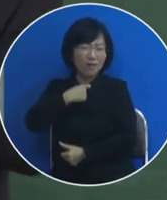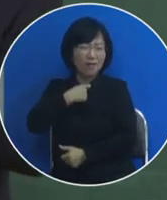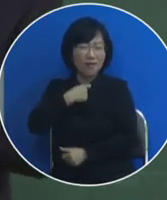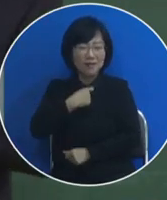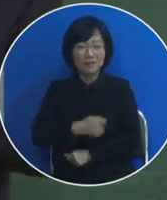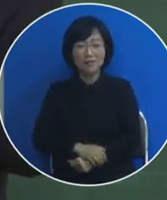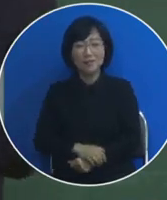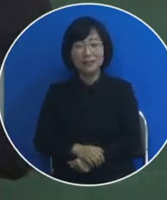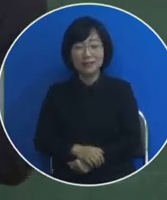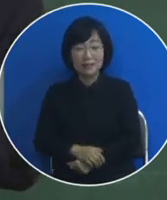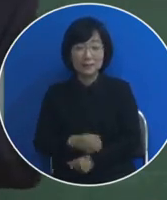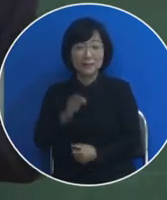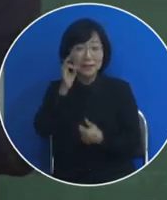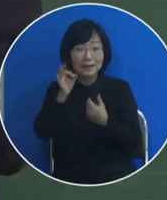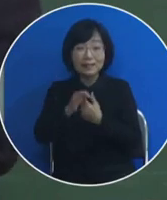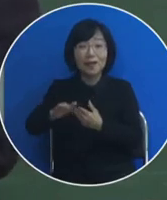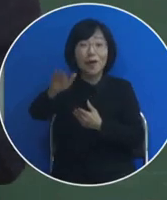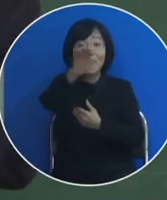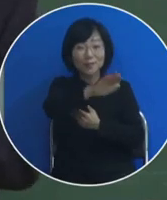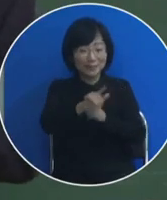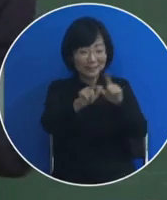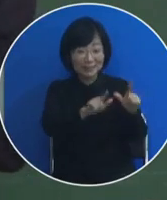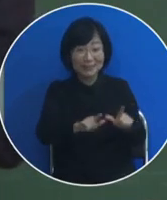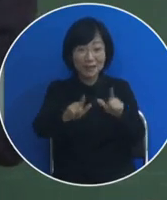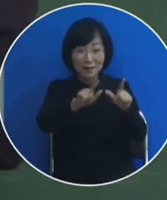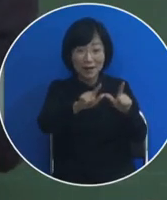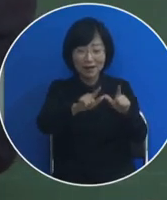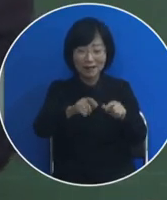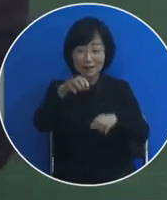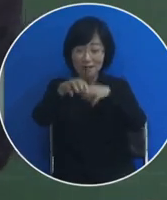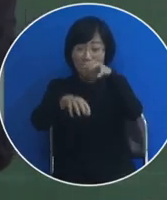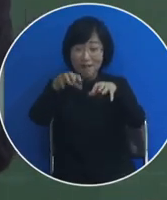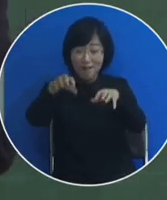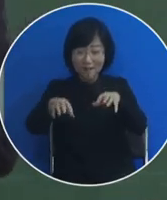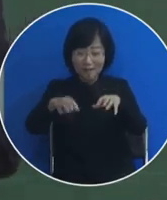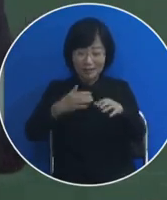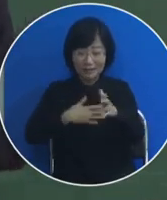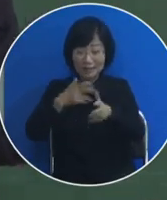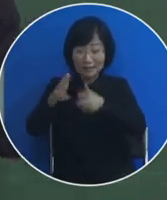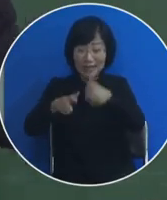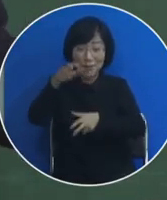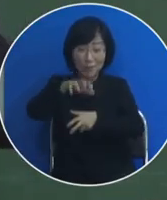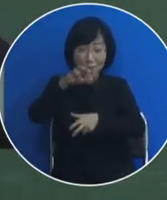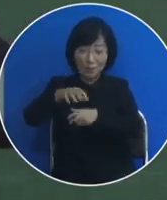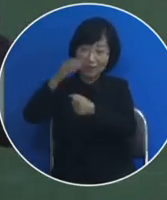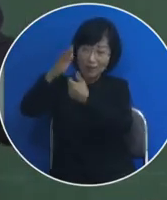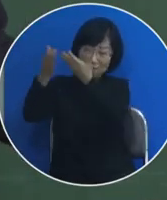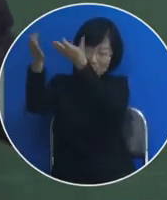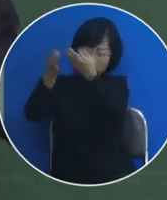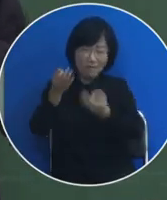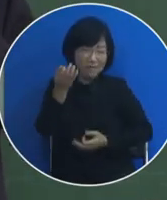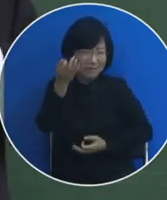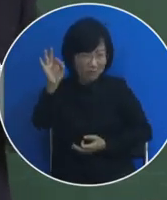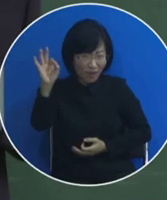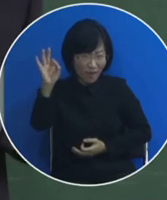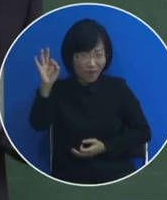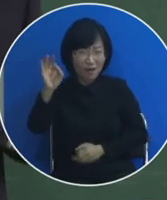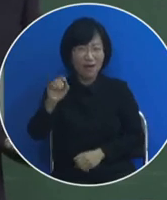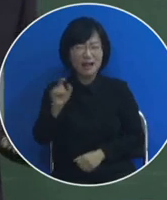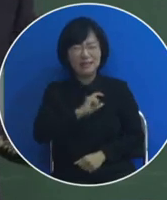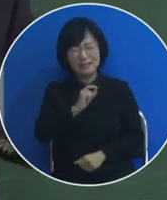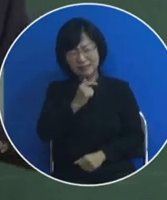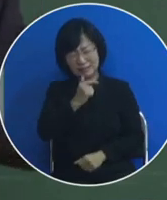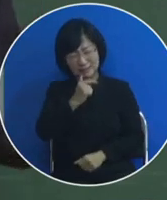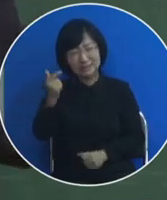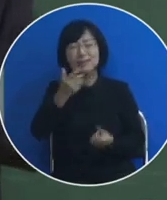mean? 여러분의 산업이 여러분의 삶이 우리의 현장이 한 그리스도께 발견되어진다면 그보다 더 큰 축복은 없다. Your business,